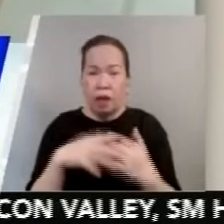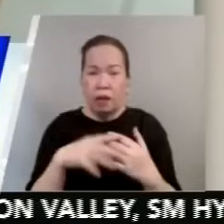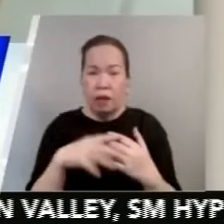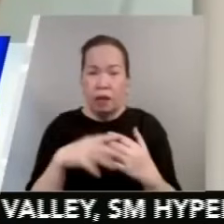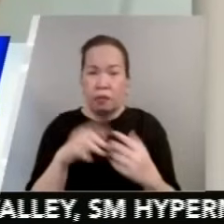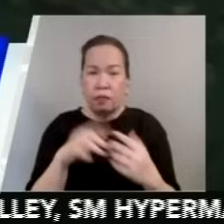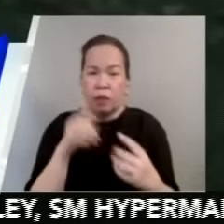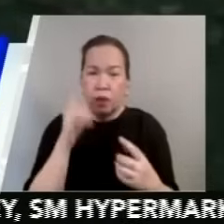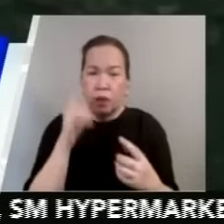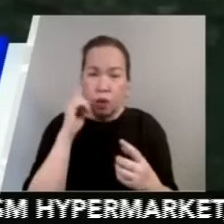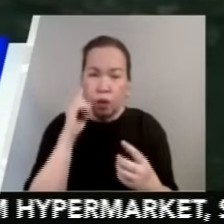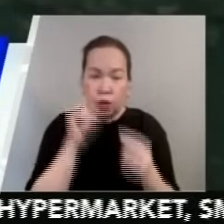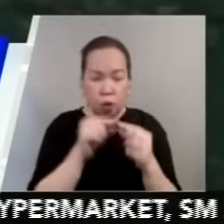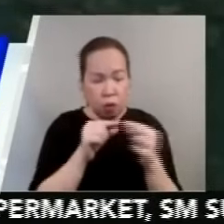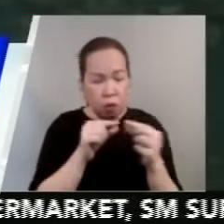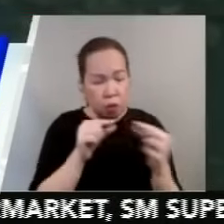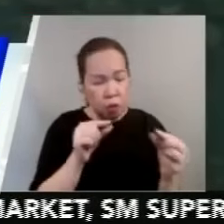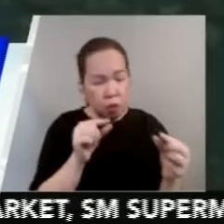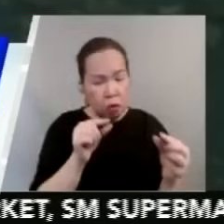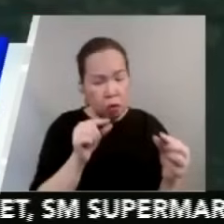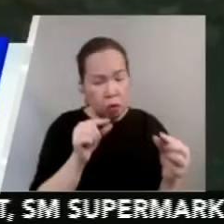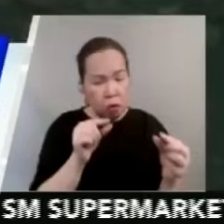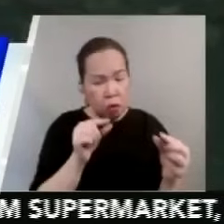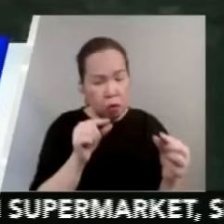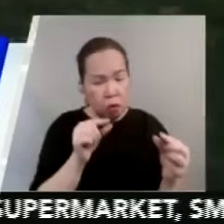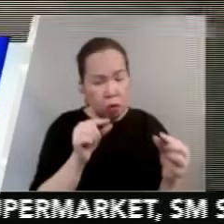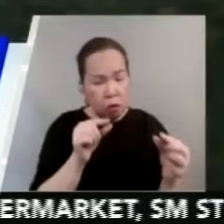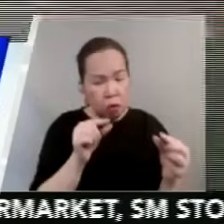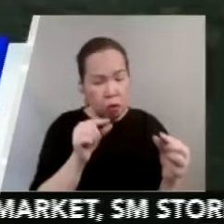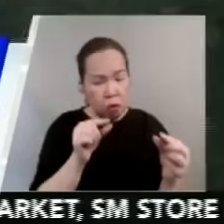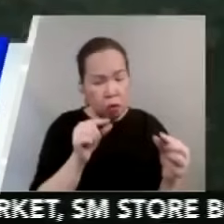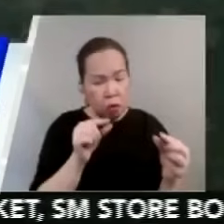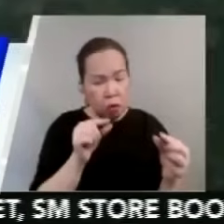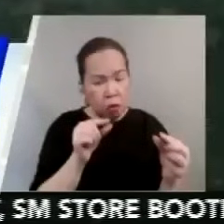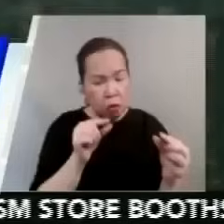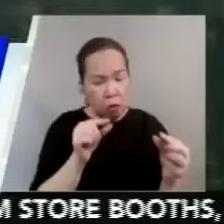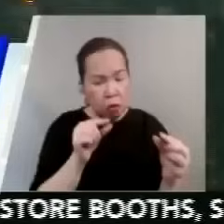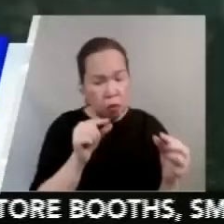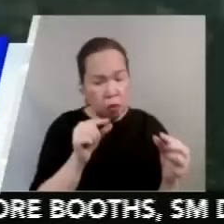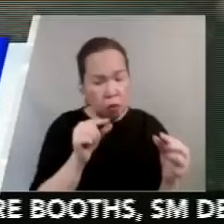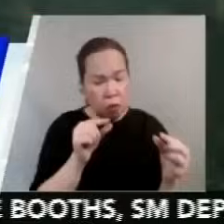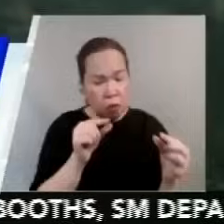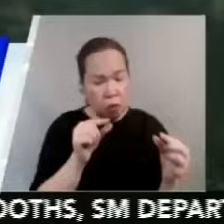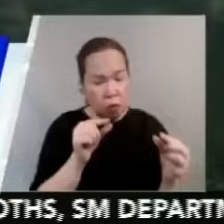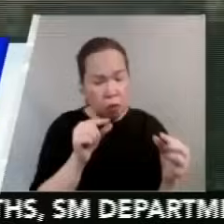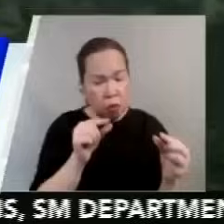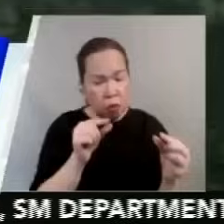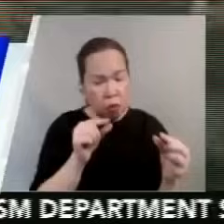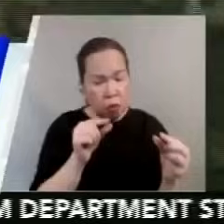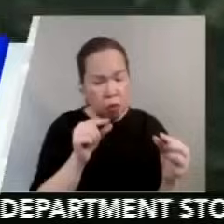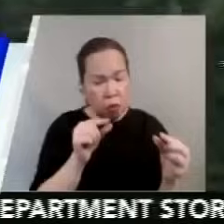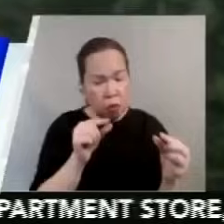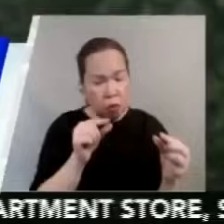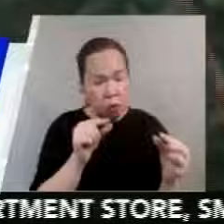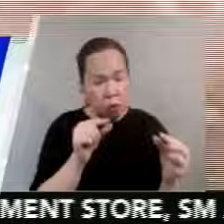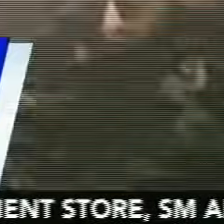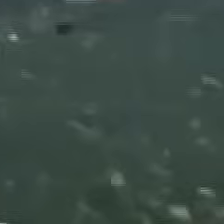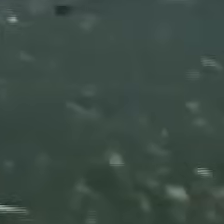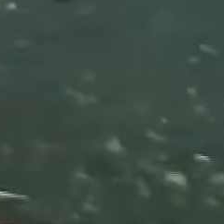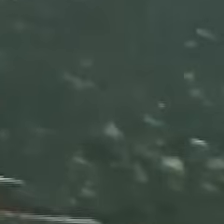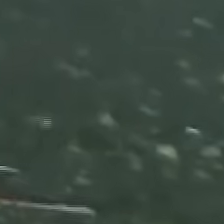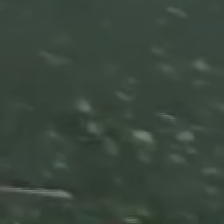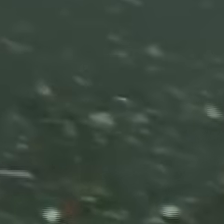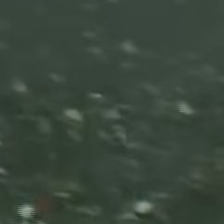dahil sa Ligaw na bala walang patay dahil ang nabanggit ng PNP kahapon na patay ay dahil pala sa aksidenteng nabaril ng kainuman ang